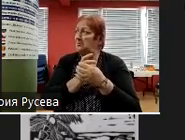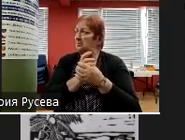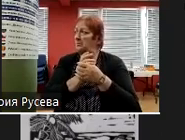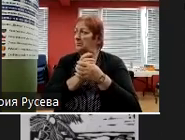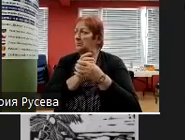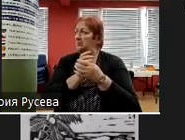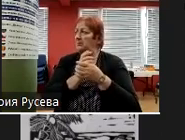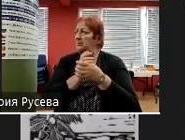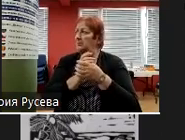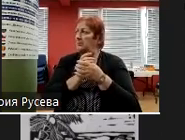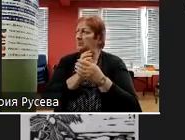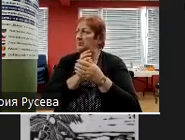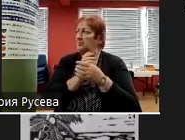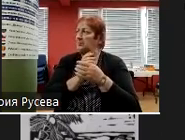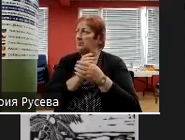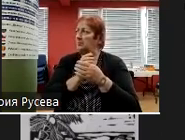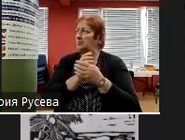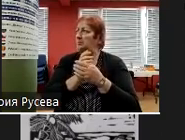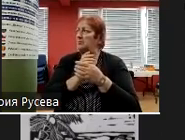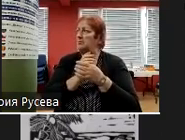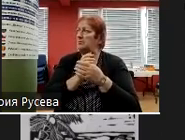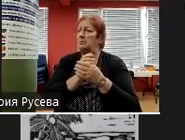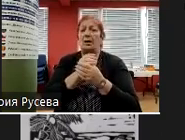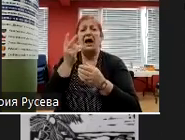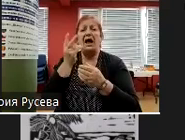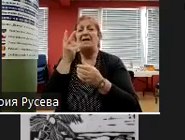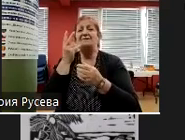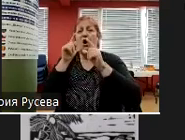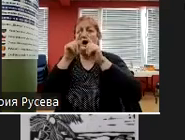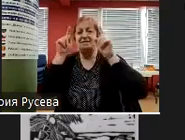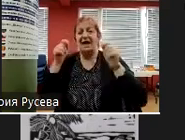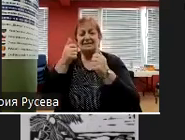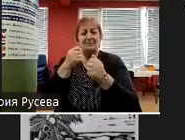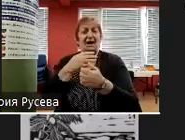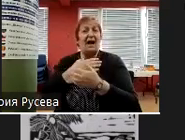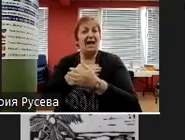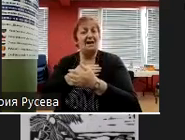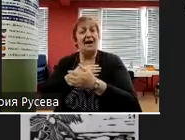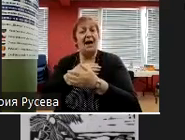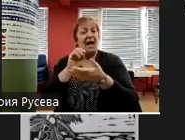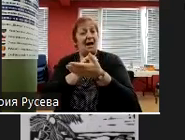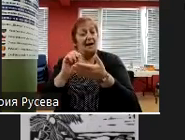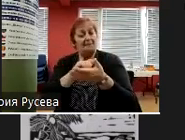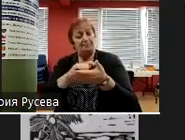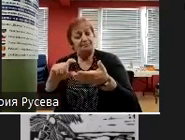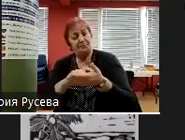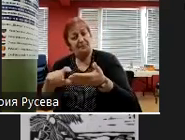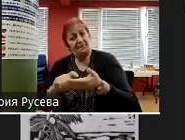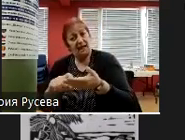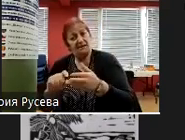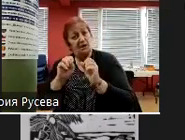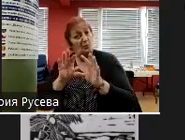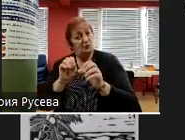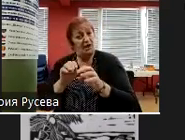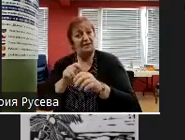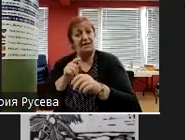568 така нататък някакъв файл. На втората снимка обаче има текст описателен